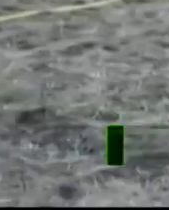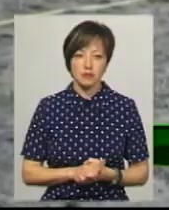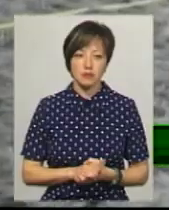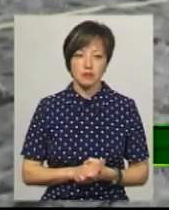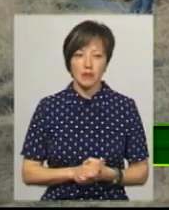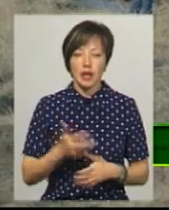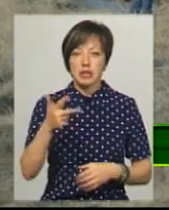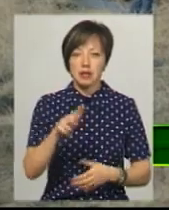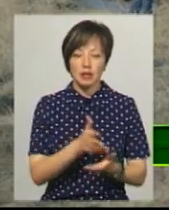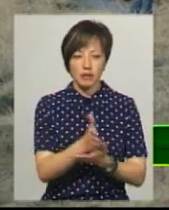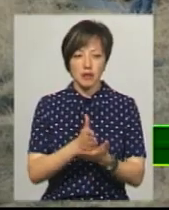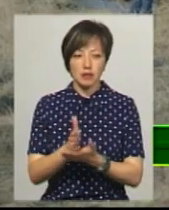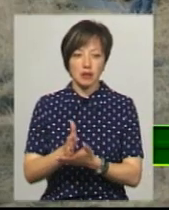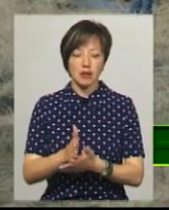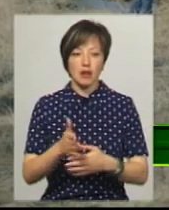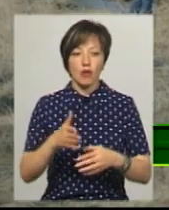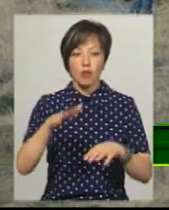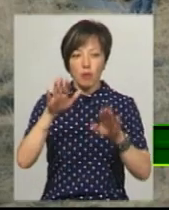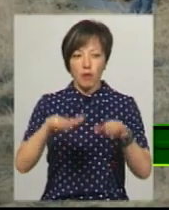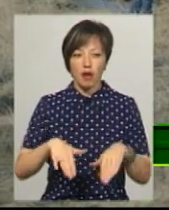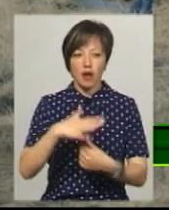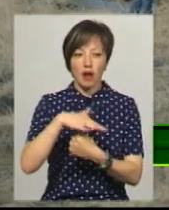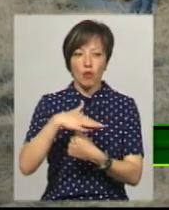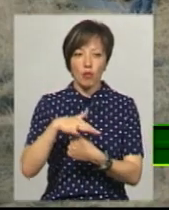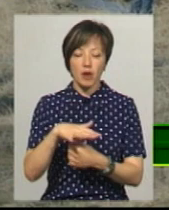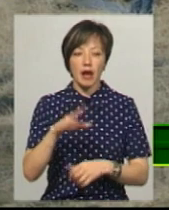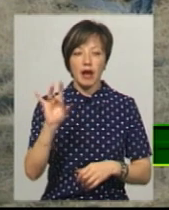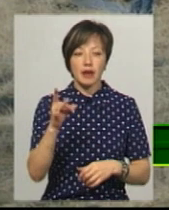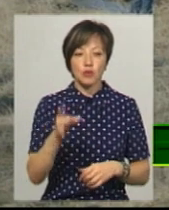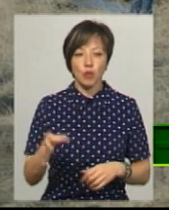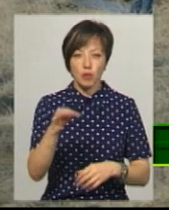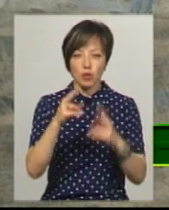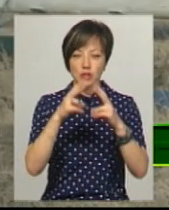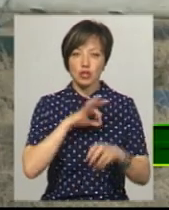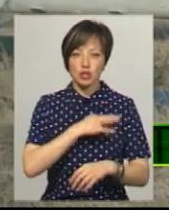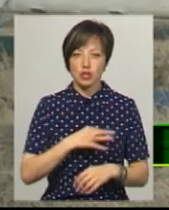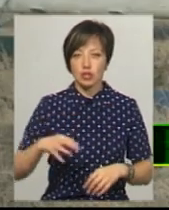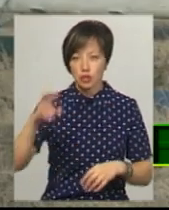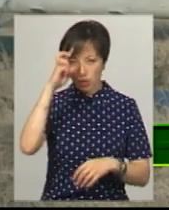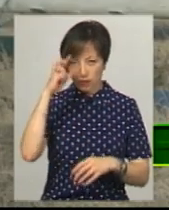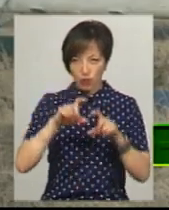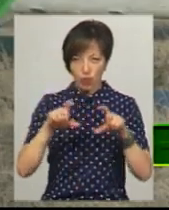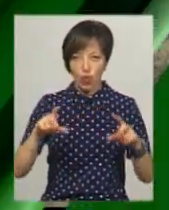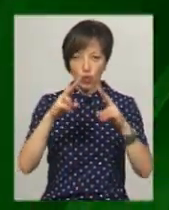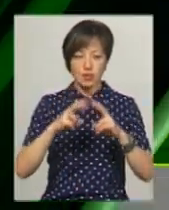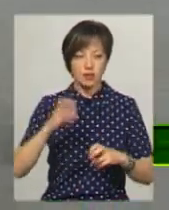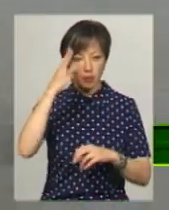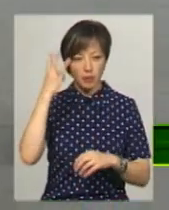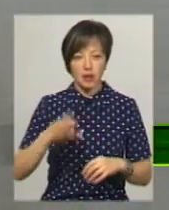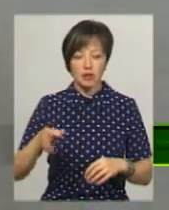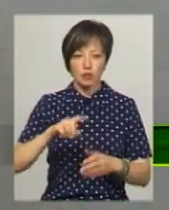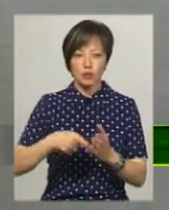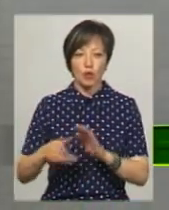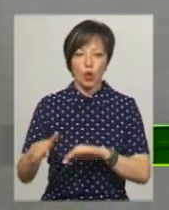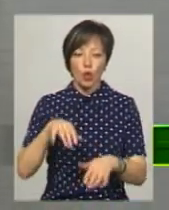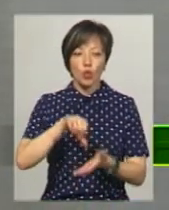Три версії падіння гелікоптера Мі-8 у Рівненській області розглядають слідчі територіального управління Державного бюро розслідувань Хмельницькому. Учасниці